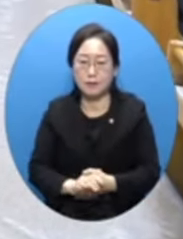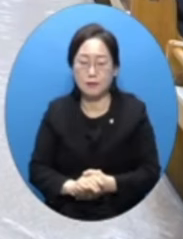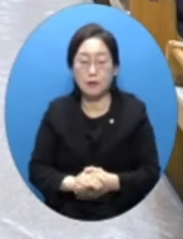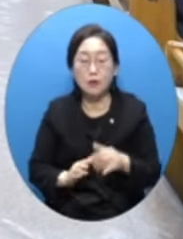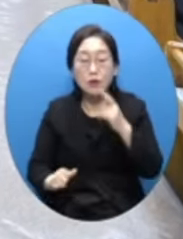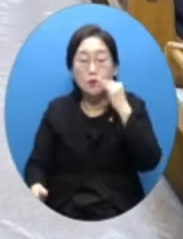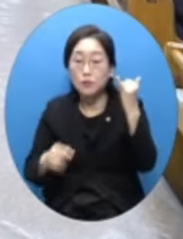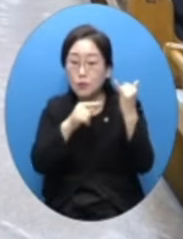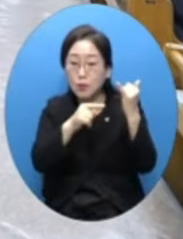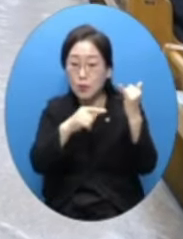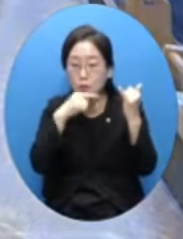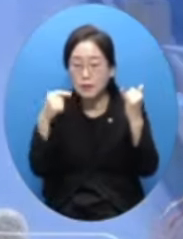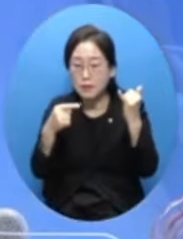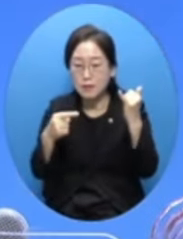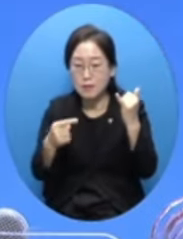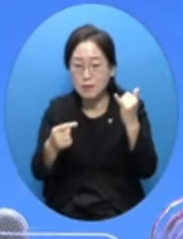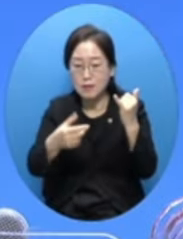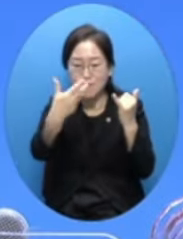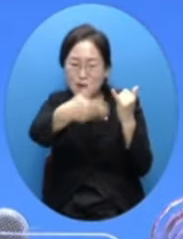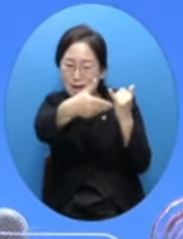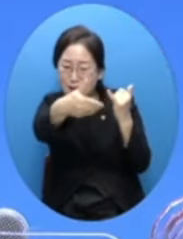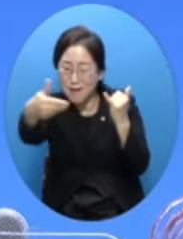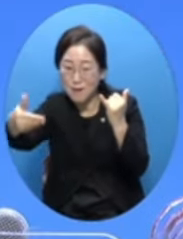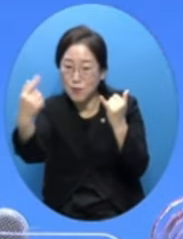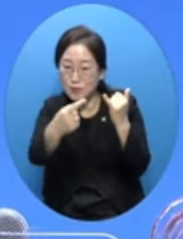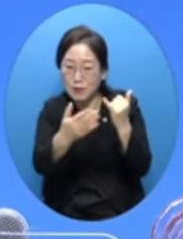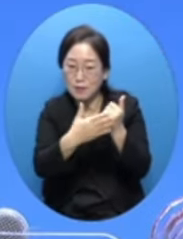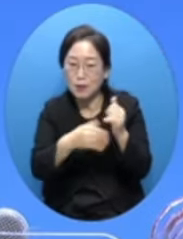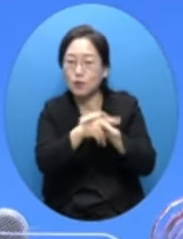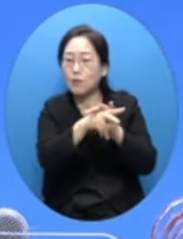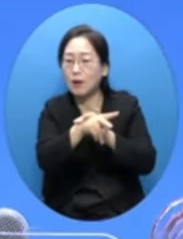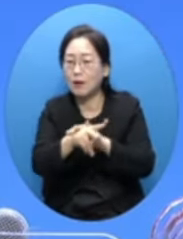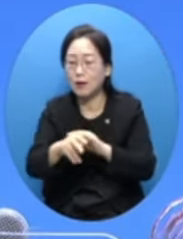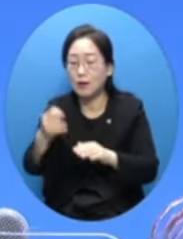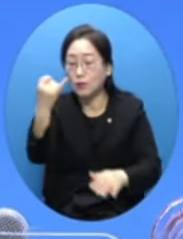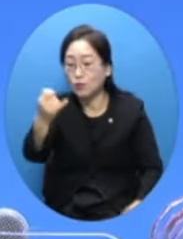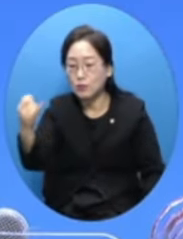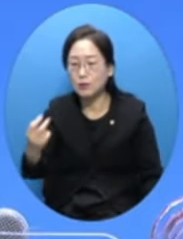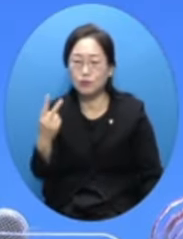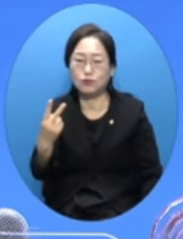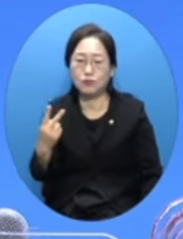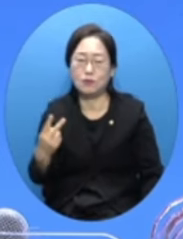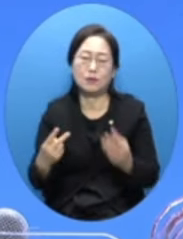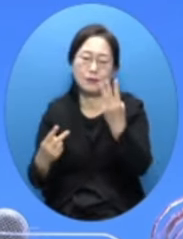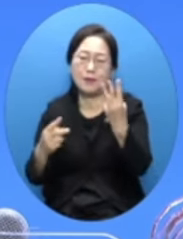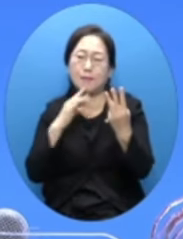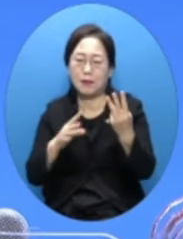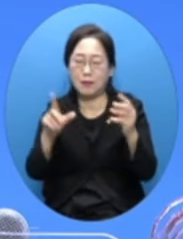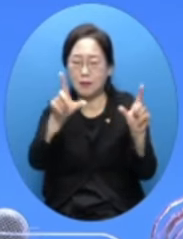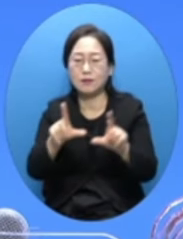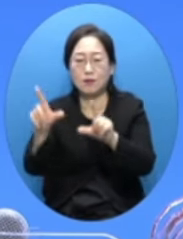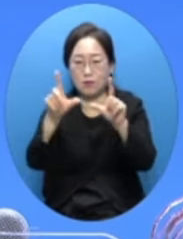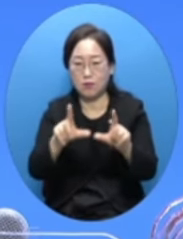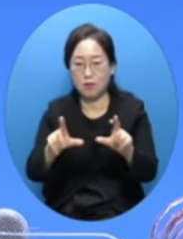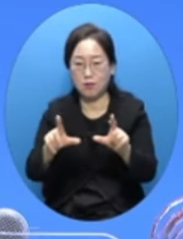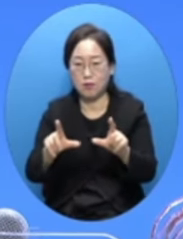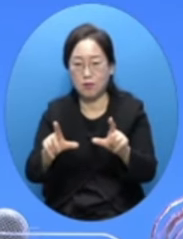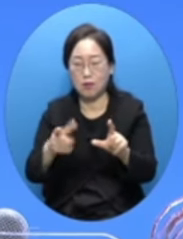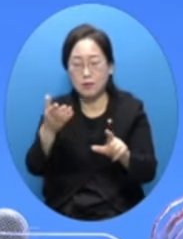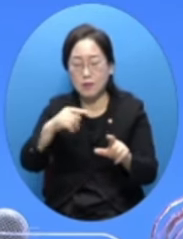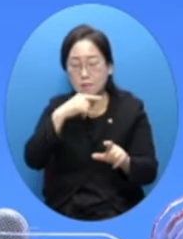부모님은 빚쟁이를 피해 도망가시고 여동생 둘을 데리고 그 환자집에 사는데 빚쟁이들은 거기까지